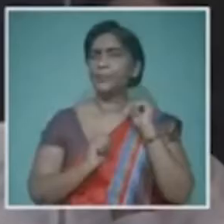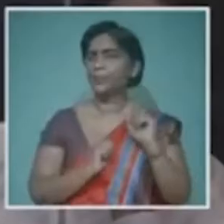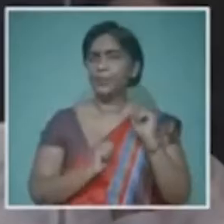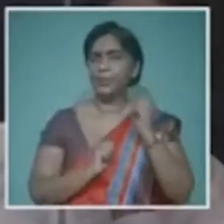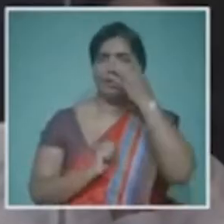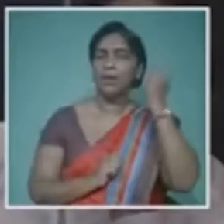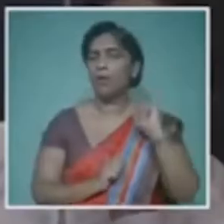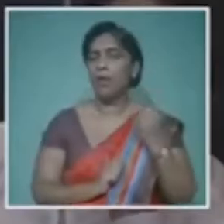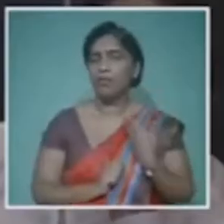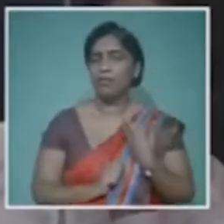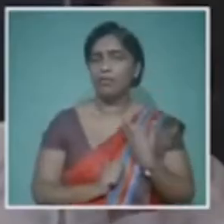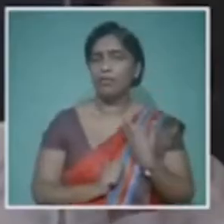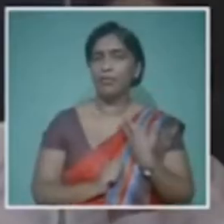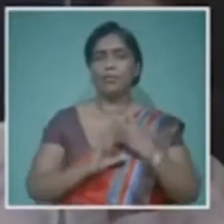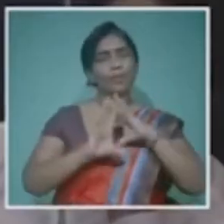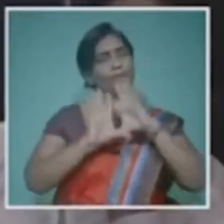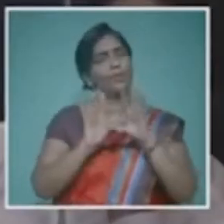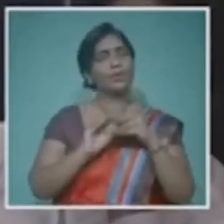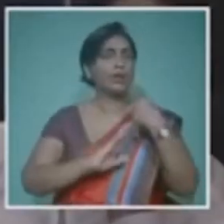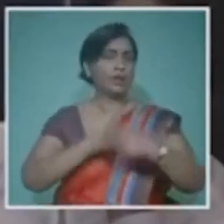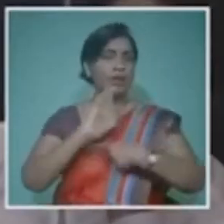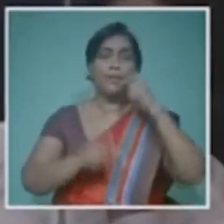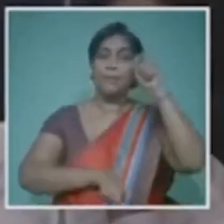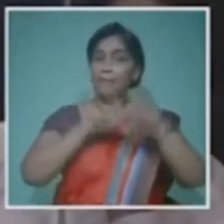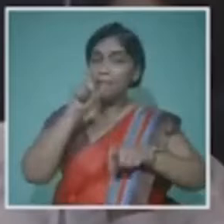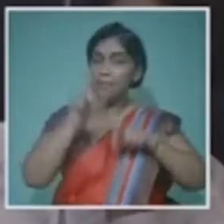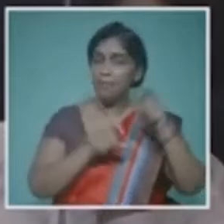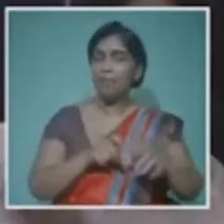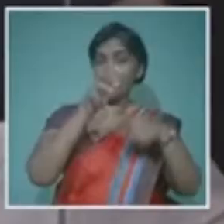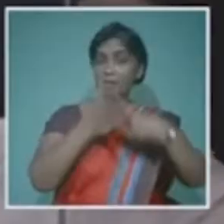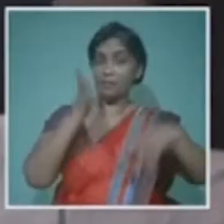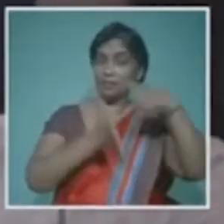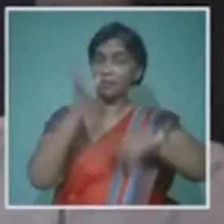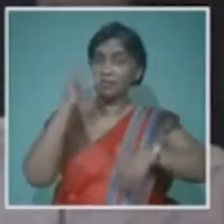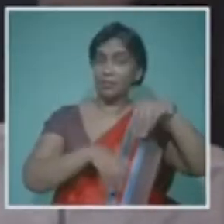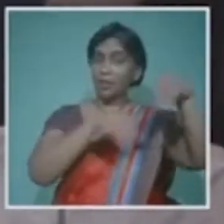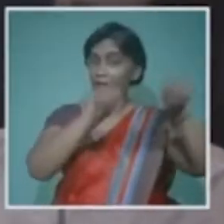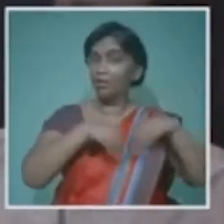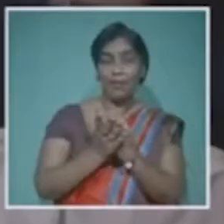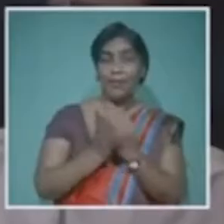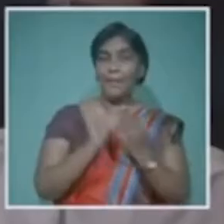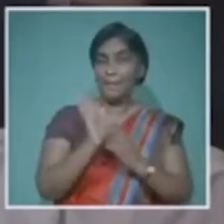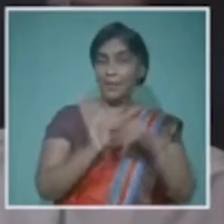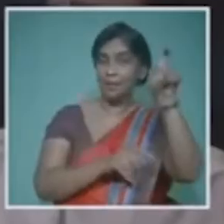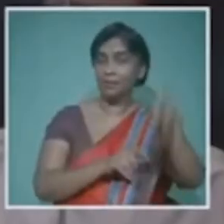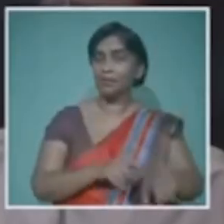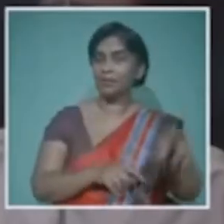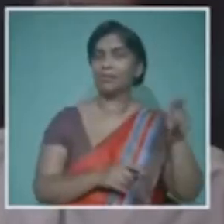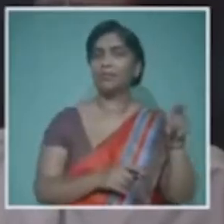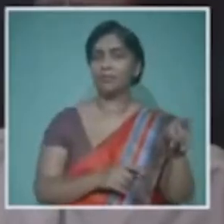ඒකේ ප්‍රතිඵලය? පොදුවේ රටේ ජනතාව හා විශේෂයෙන් පාක්ෂිකයා, පොහොට්ටුවේ පාක්ෂිකයා ඒ